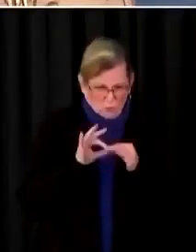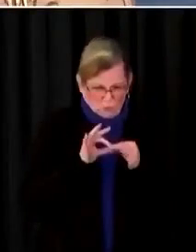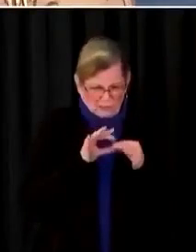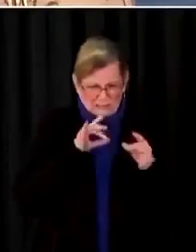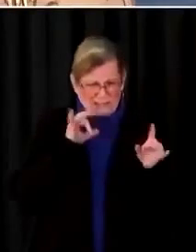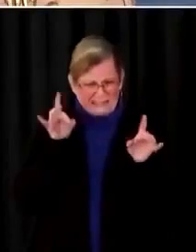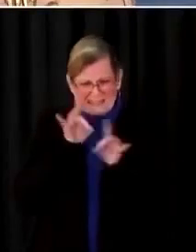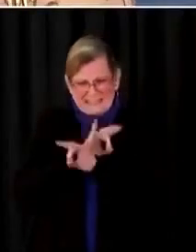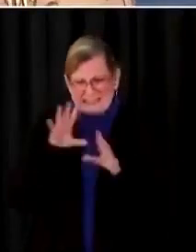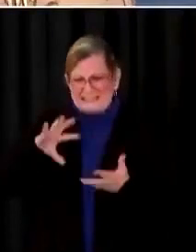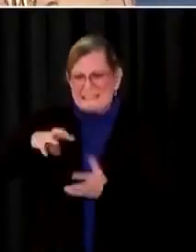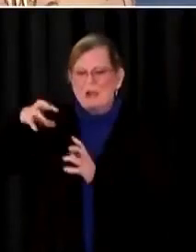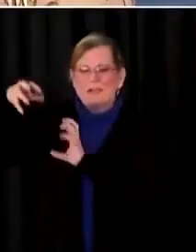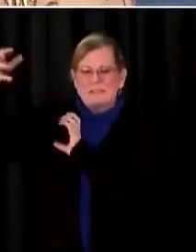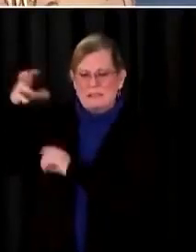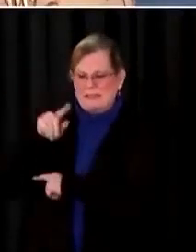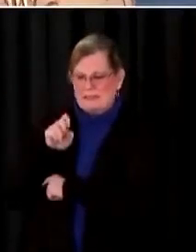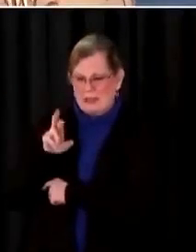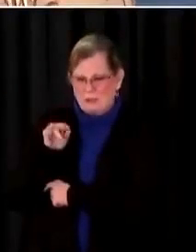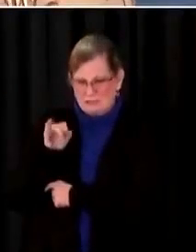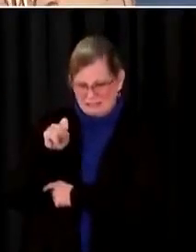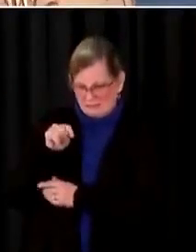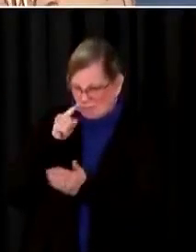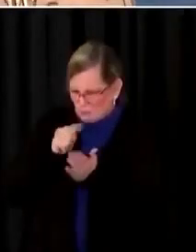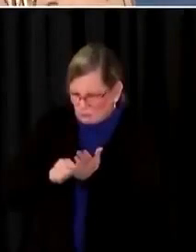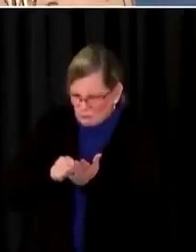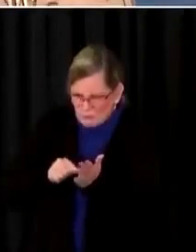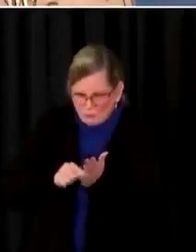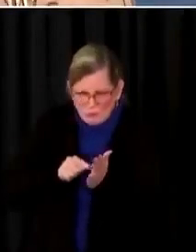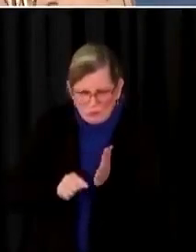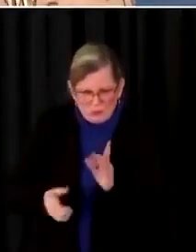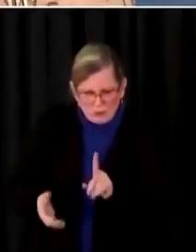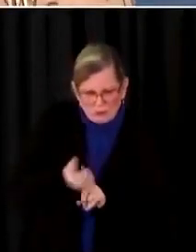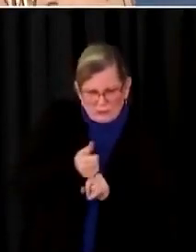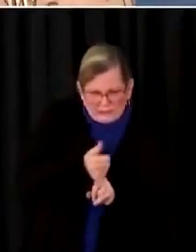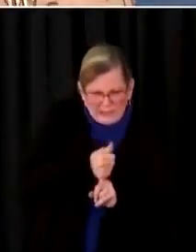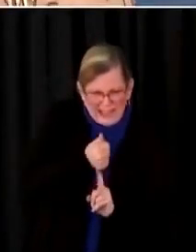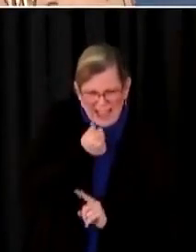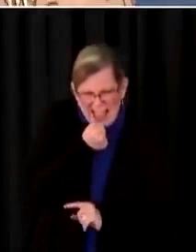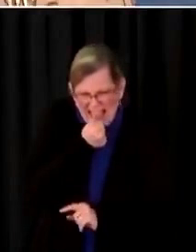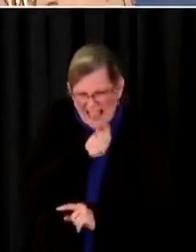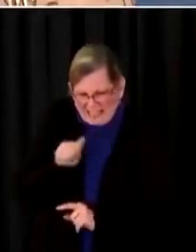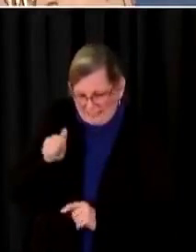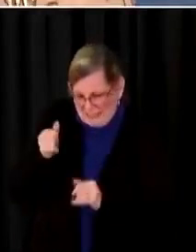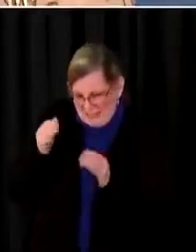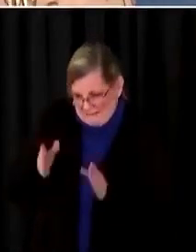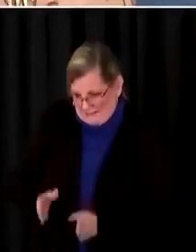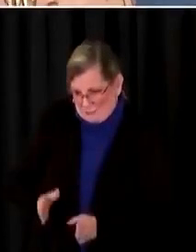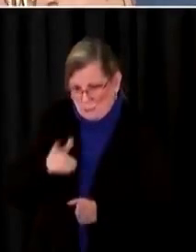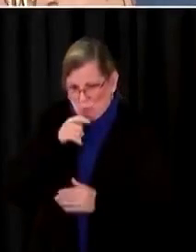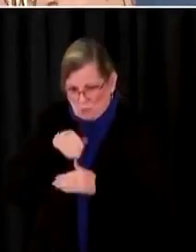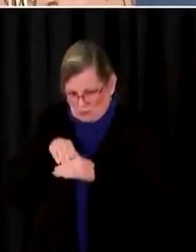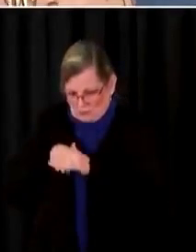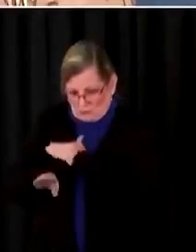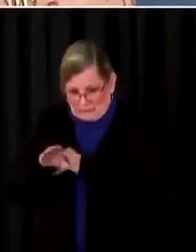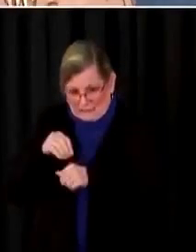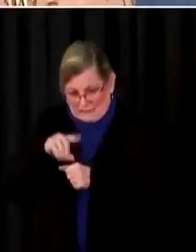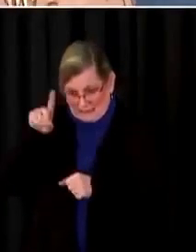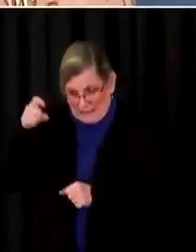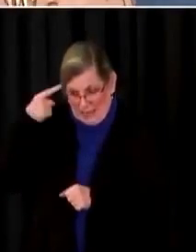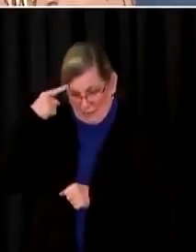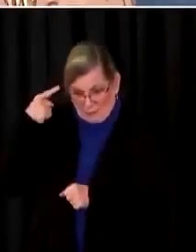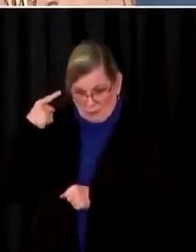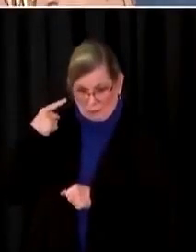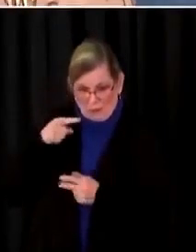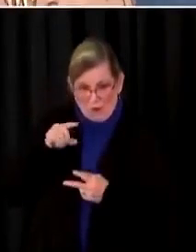他长子约会的前福克斯新闻主持人金伯利·吉尔福尔进行赦免。总统希望先发制人的赦免